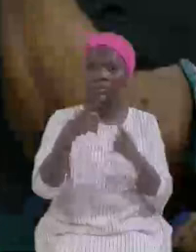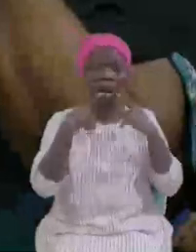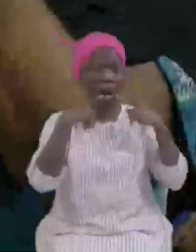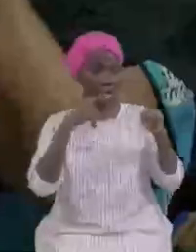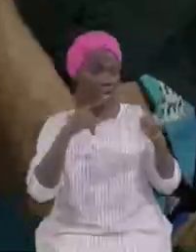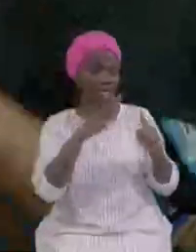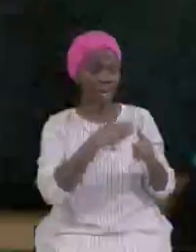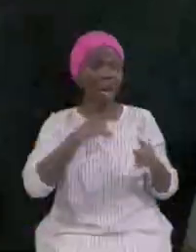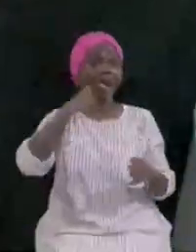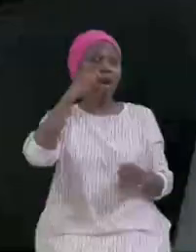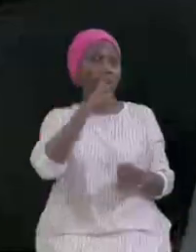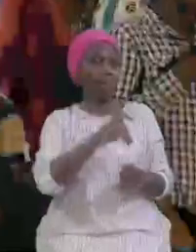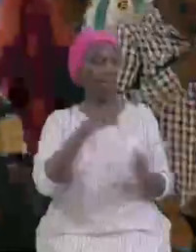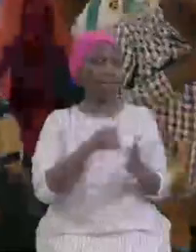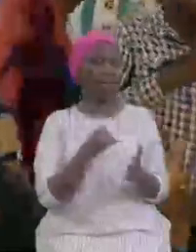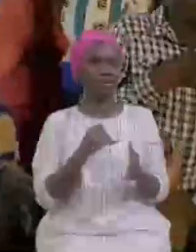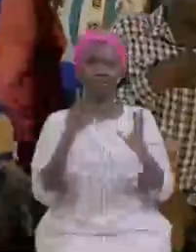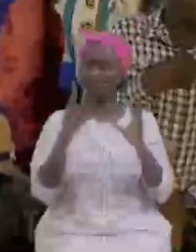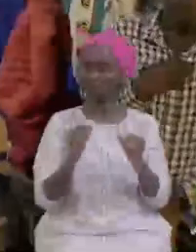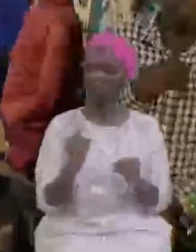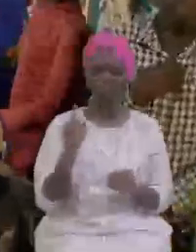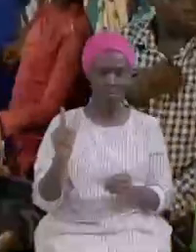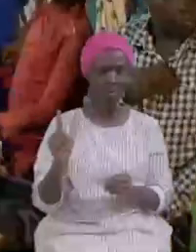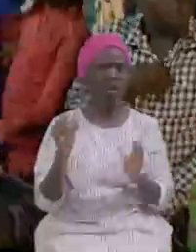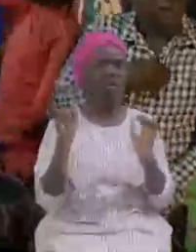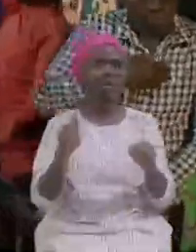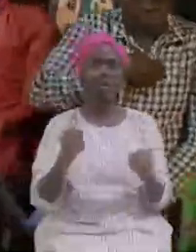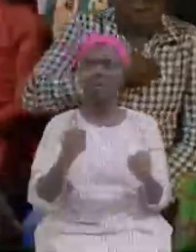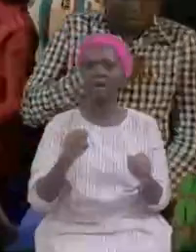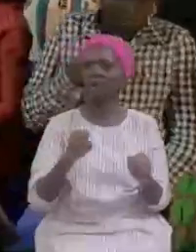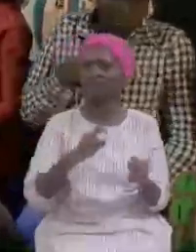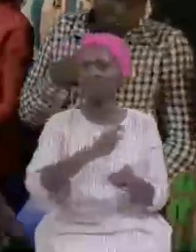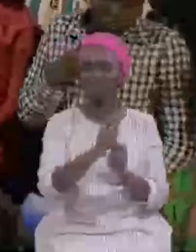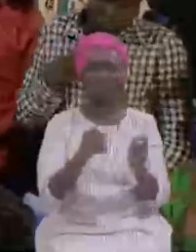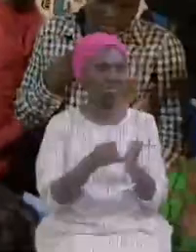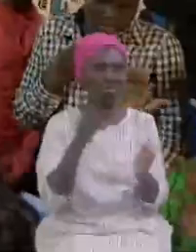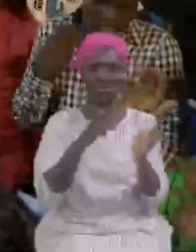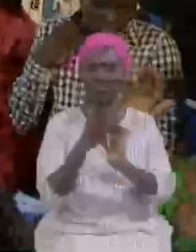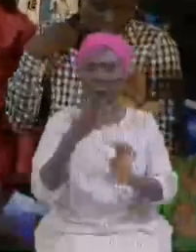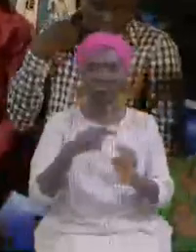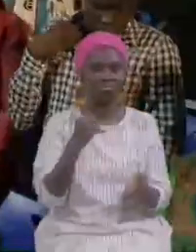Quand tu annonces et tu déclares, personne ne peut révoquer cela.